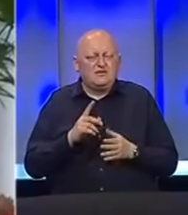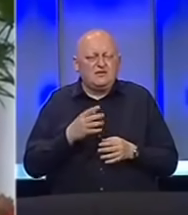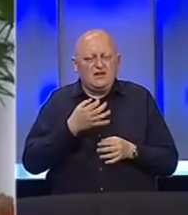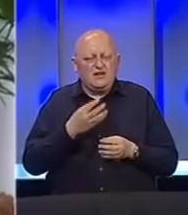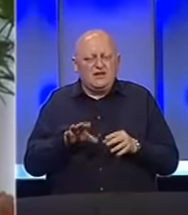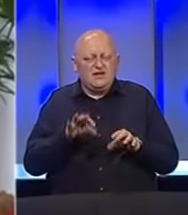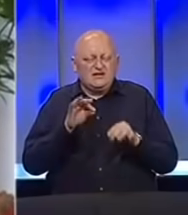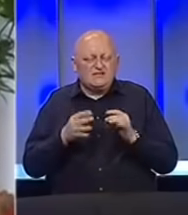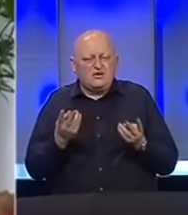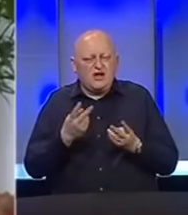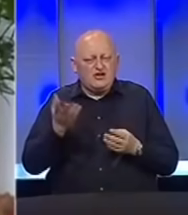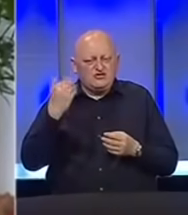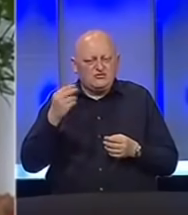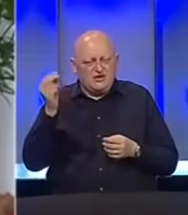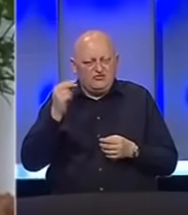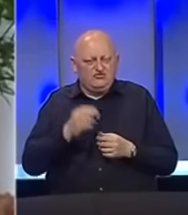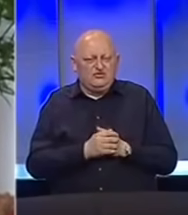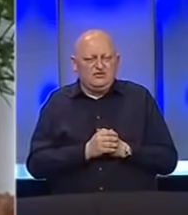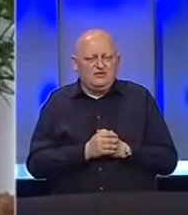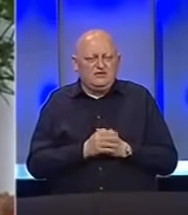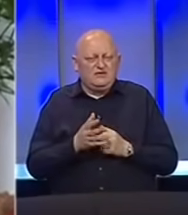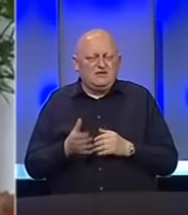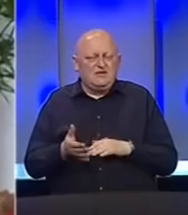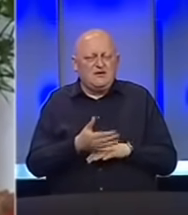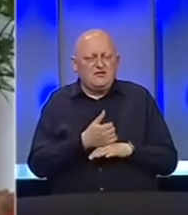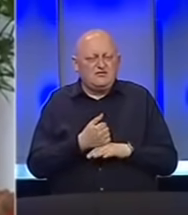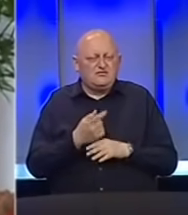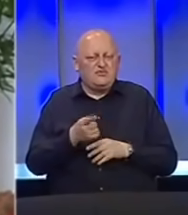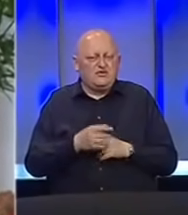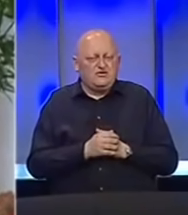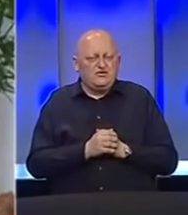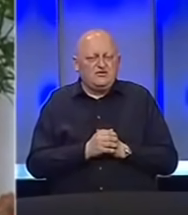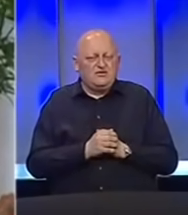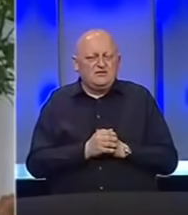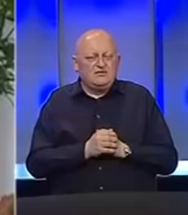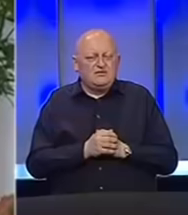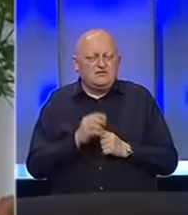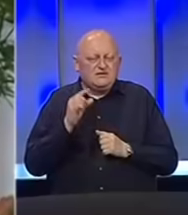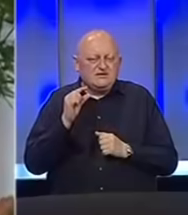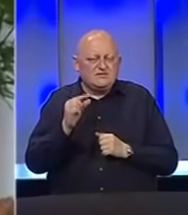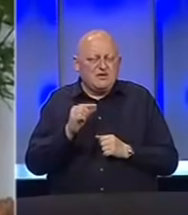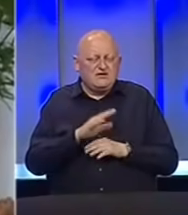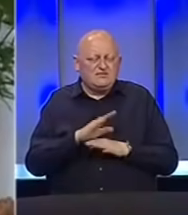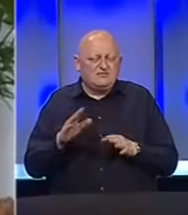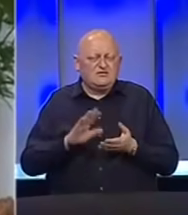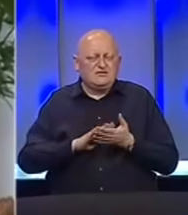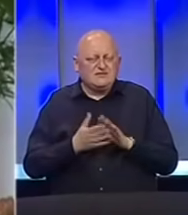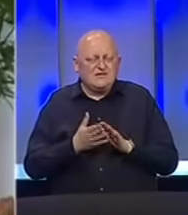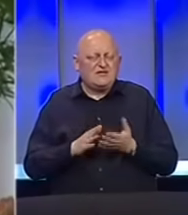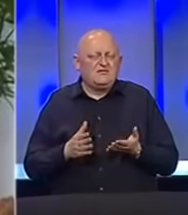izbor. Kao što smo navikli, jel? Nema prigoda i to je to. Sve je smanjeno od svadbi,